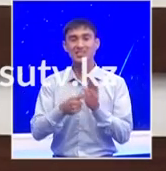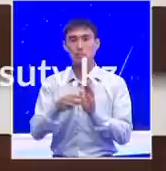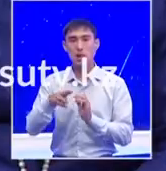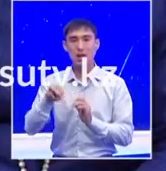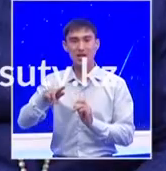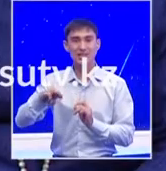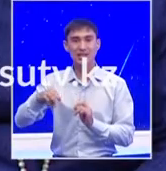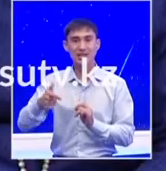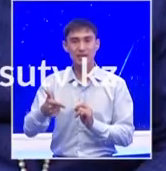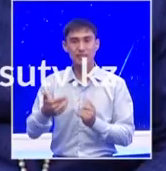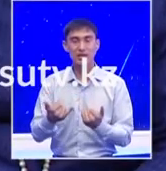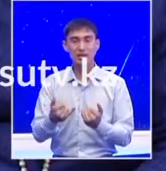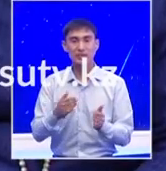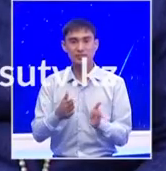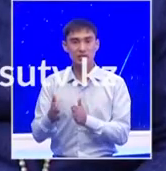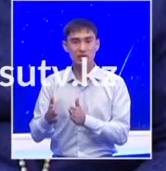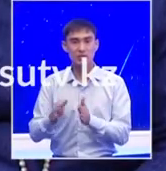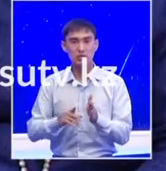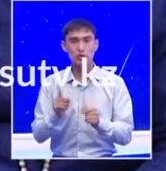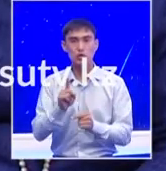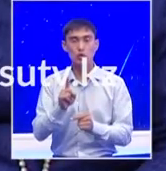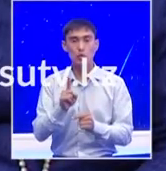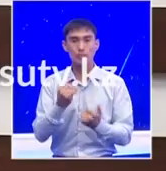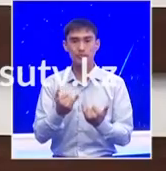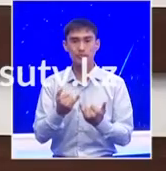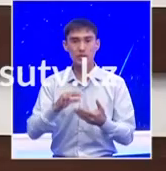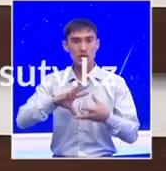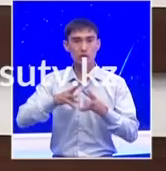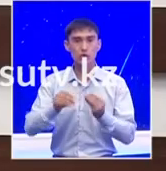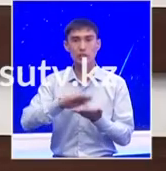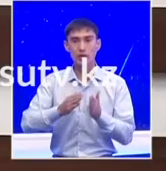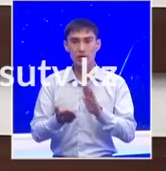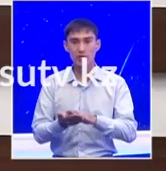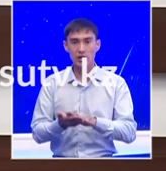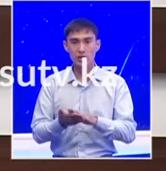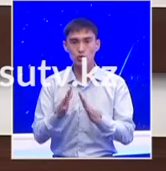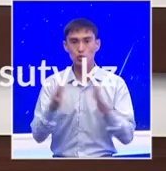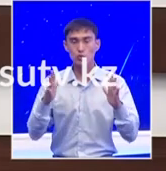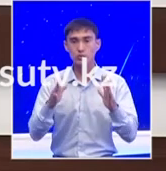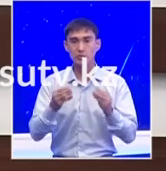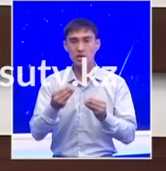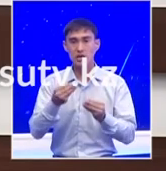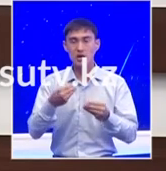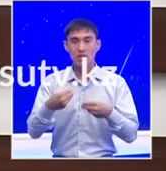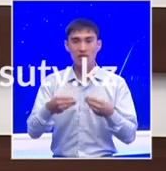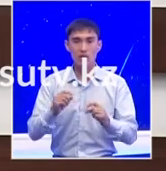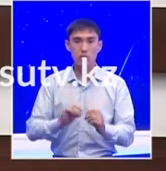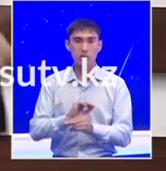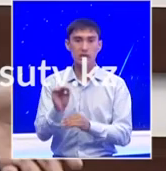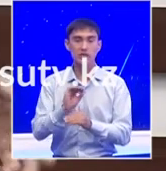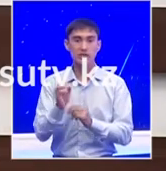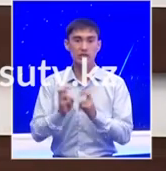миллиарда тенге. Мы систему выработали такую, что вот, заключаем договора с крупными товаропроизводителями, с